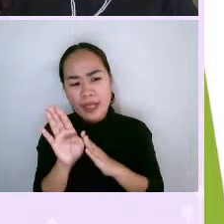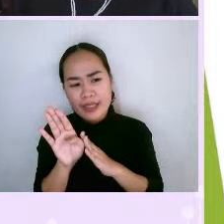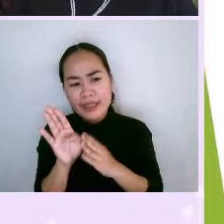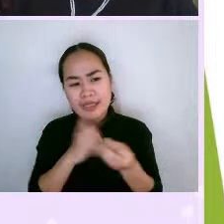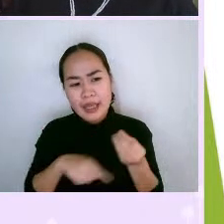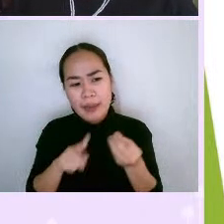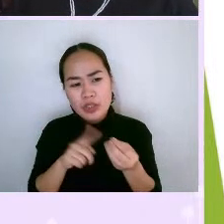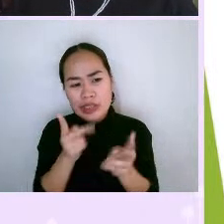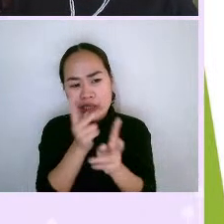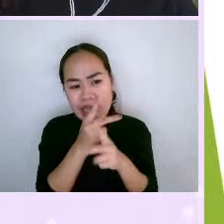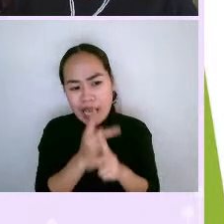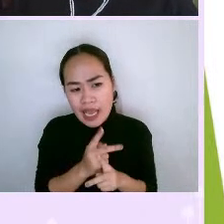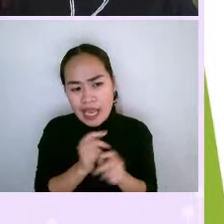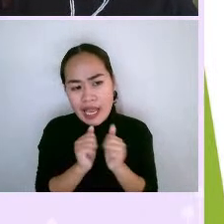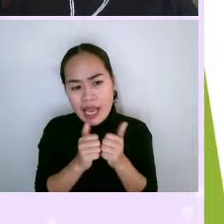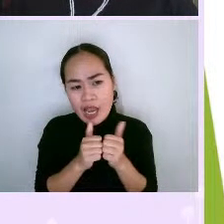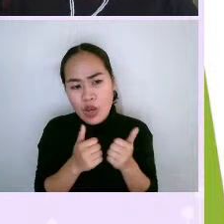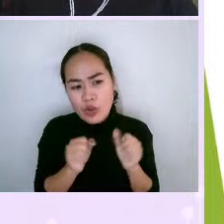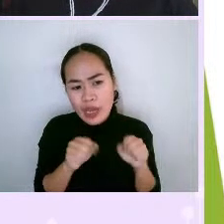na pwedeng